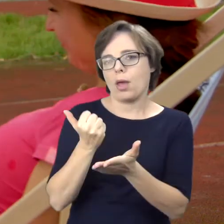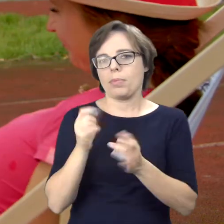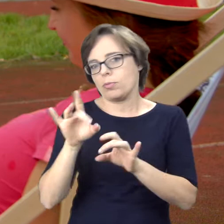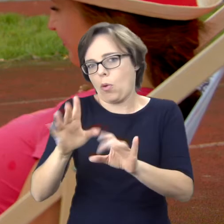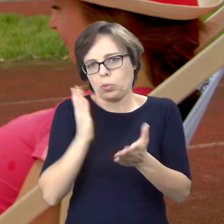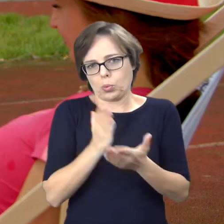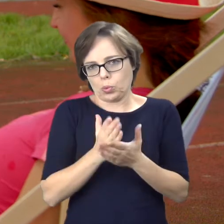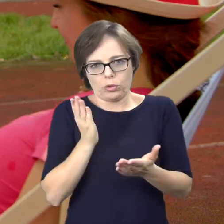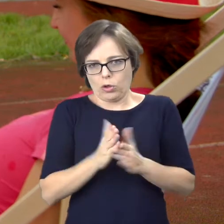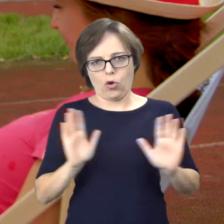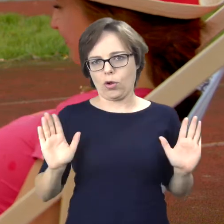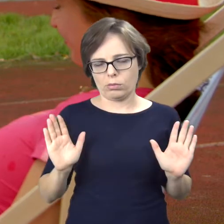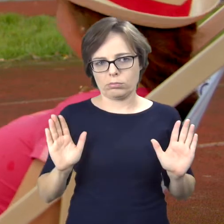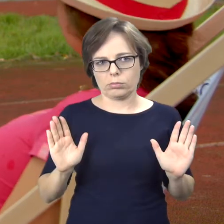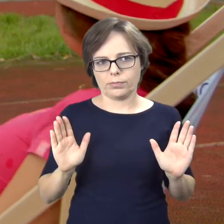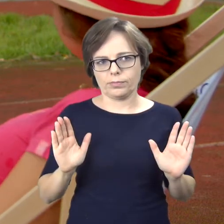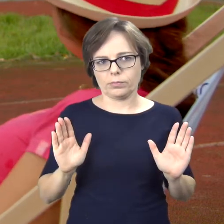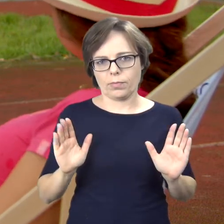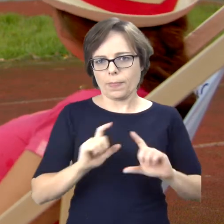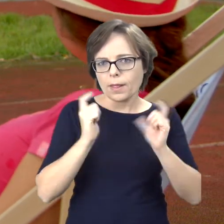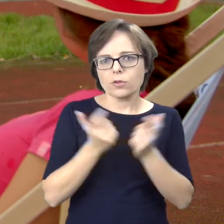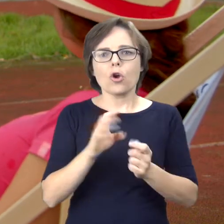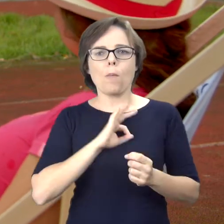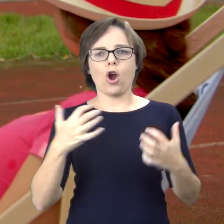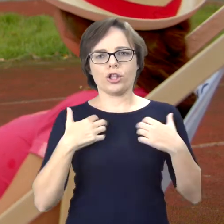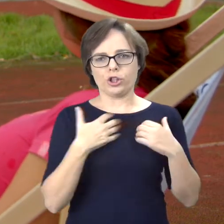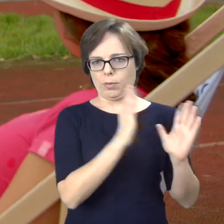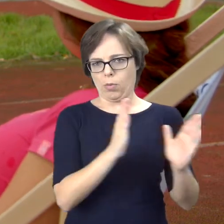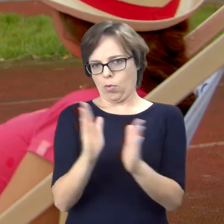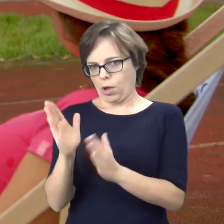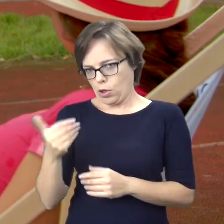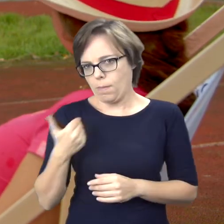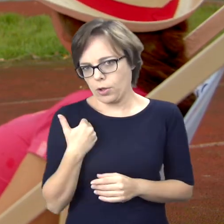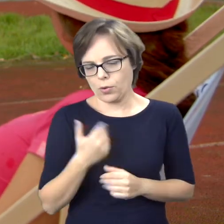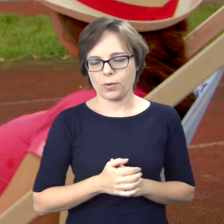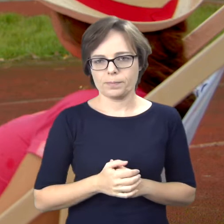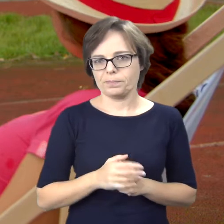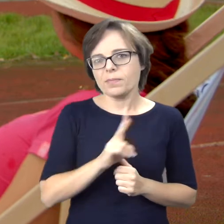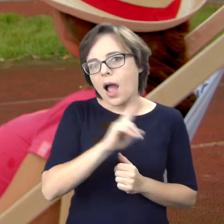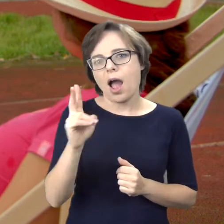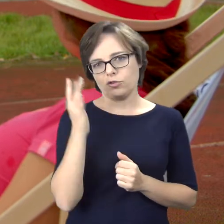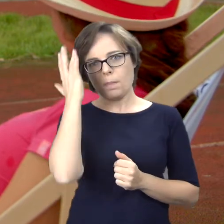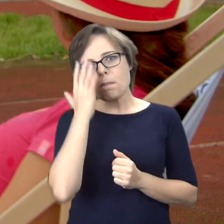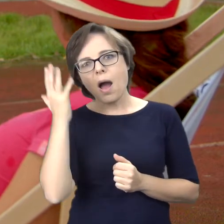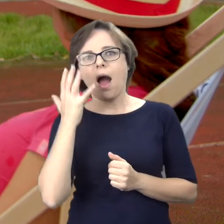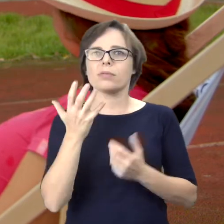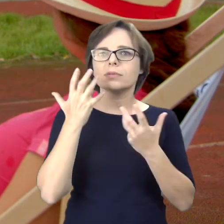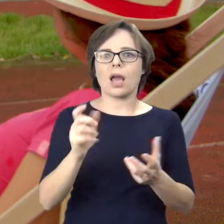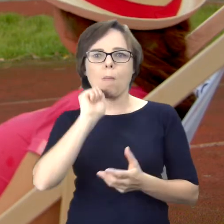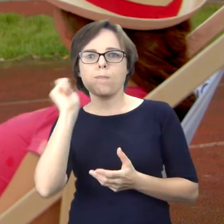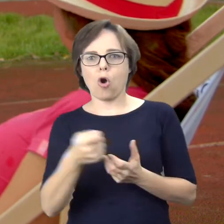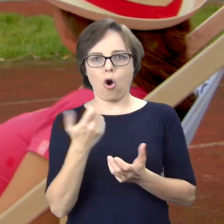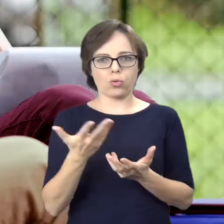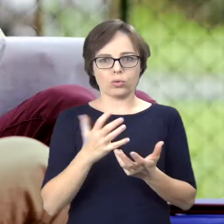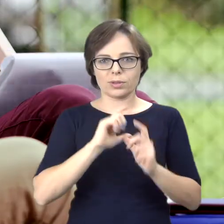Także to mi w ogóle poukładało pewien etap mojego życia w bardzo fajny sposób. Każdy marzy o takiej podróży dookoła świata, ja to zrobiłem